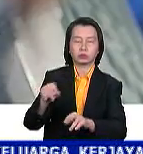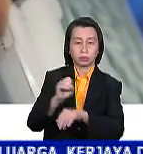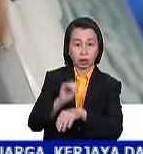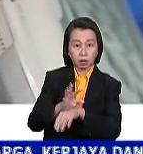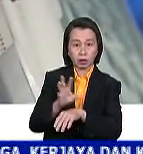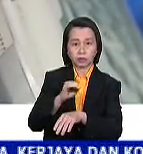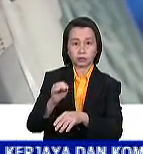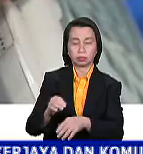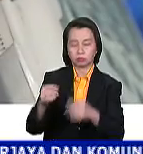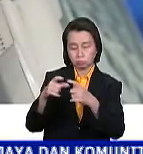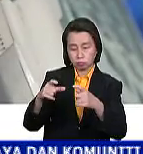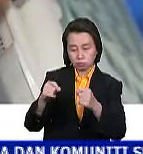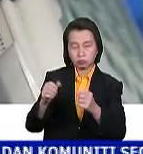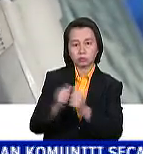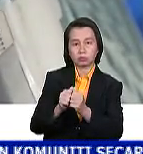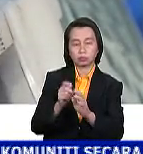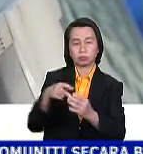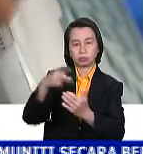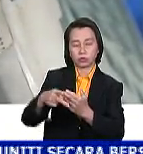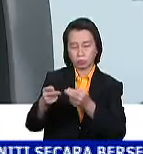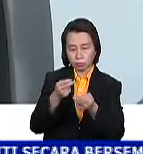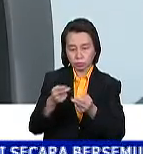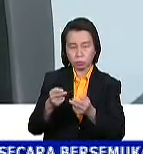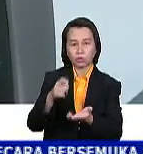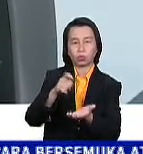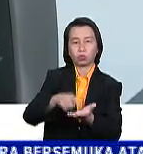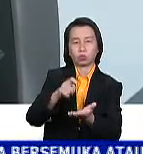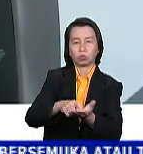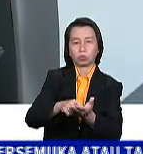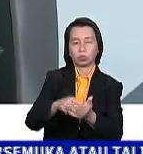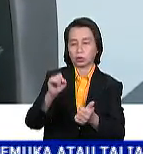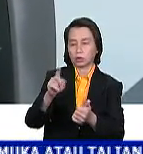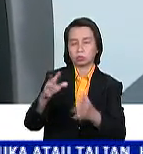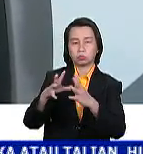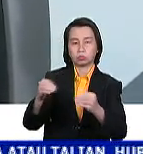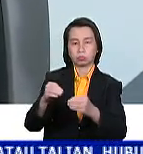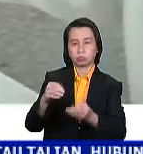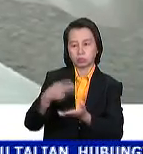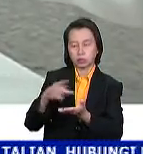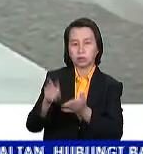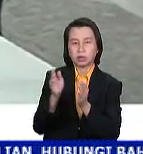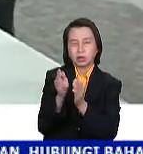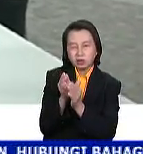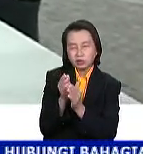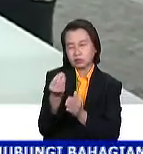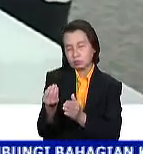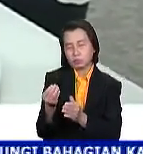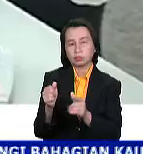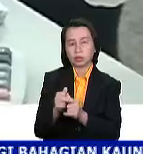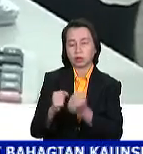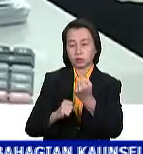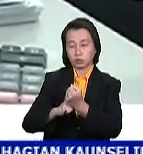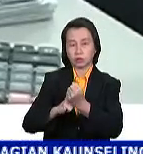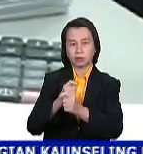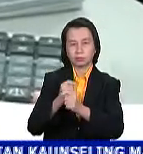dan pengurusan kredit. Antaranya program pengurusan hutang, skim penyelesaian pinjaman kecil dan skim sokongan